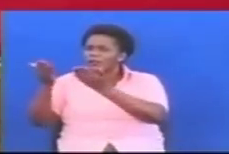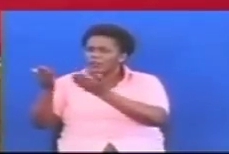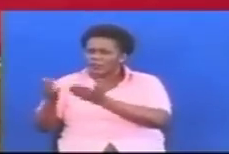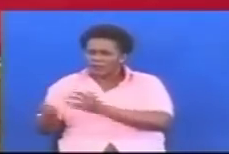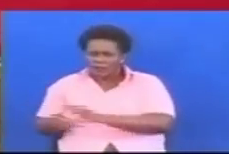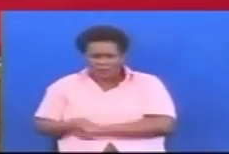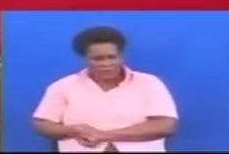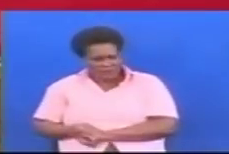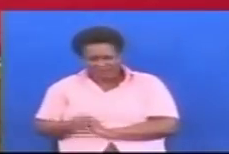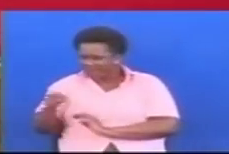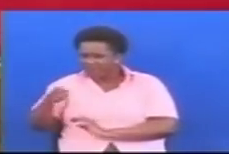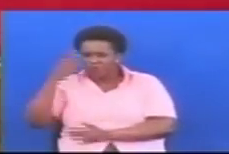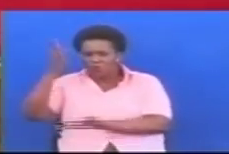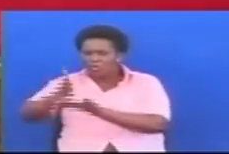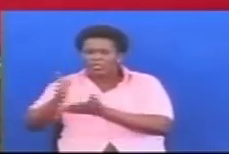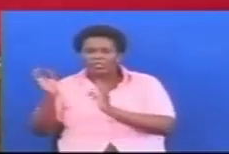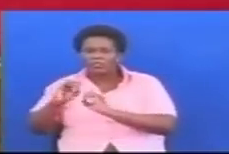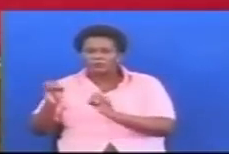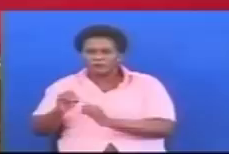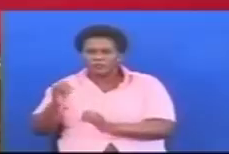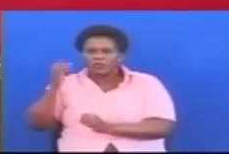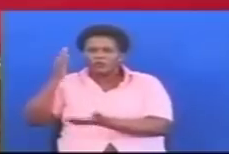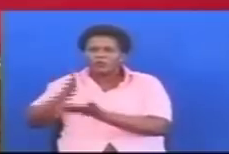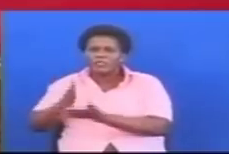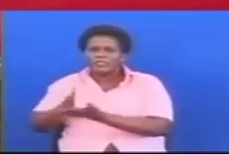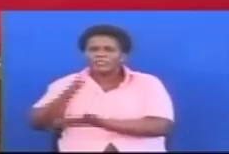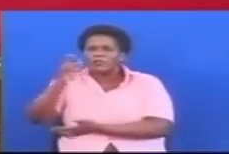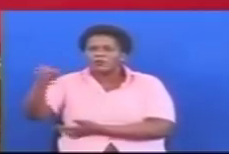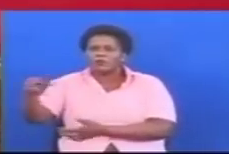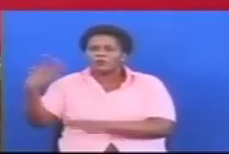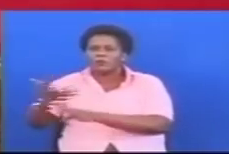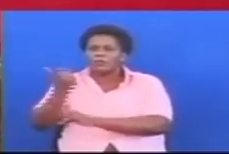hakutatoa uhakika kuwapatia wananchi maji safi na salama